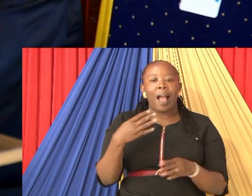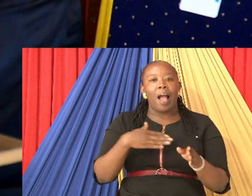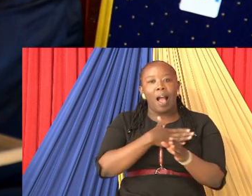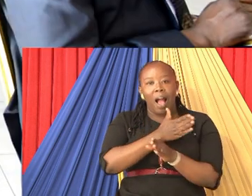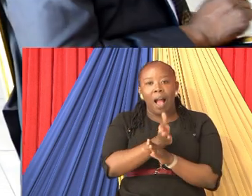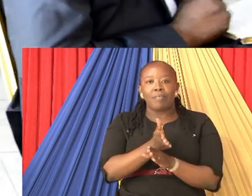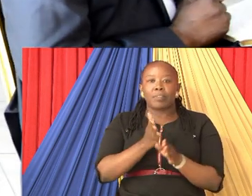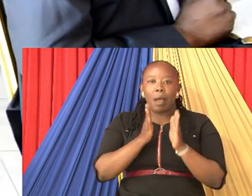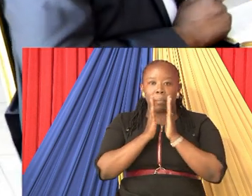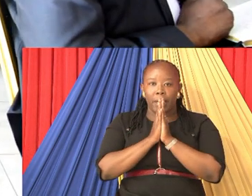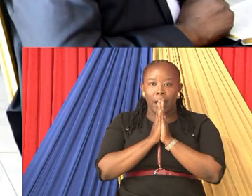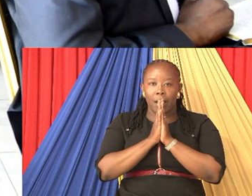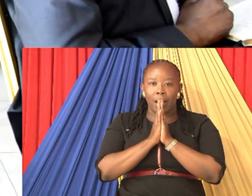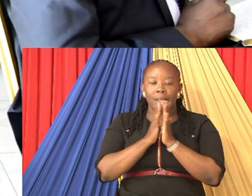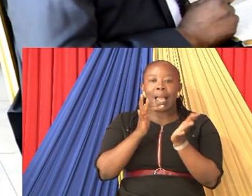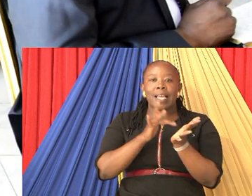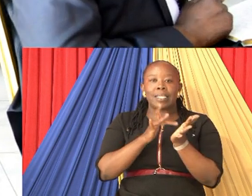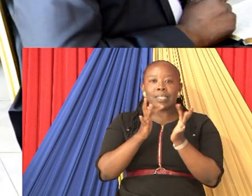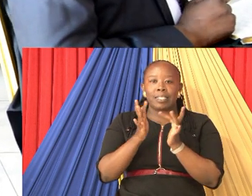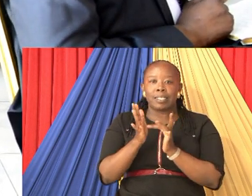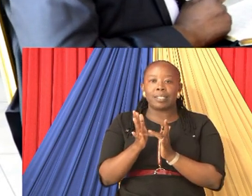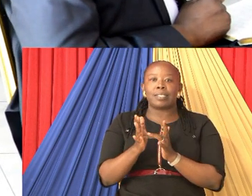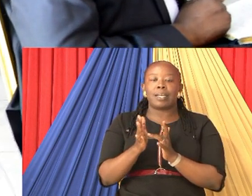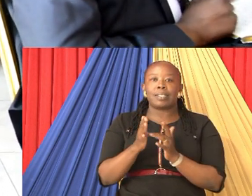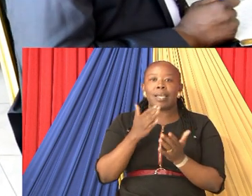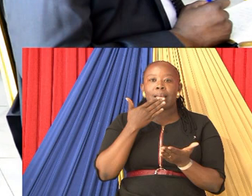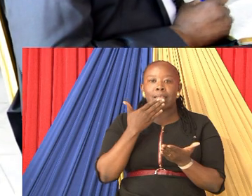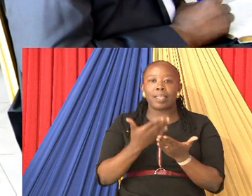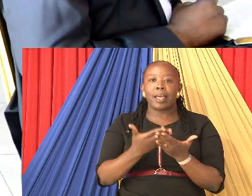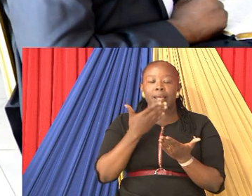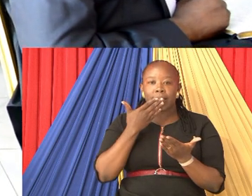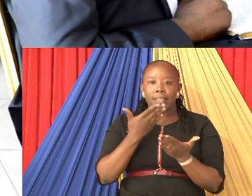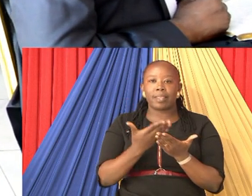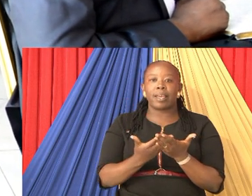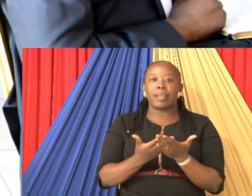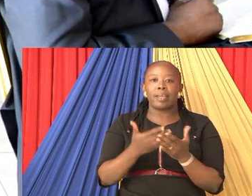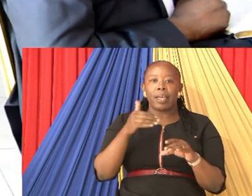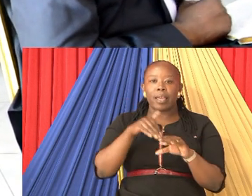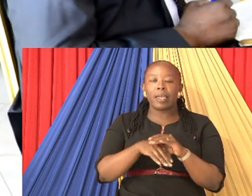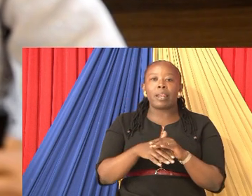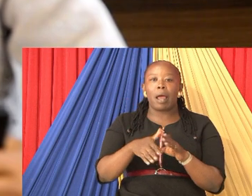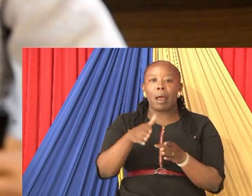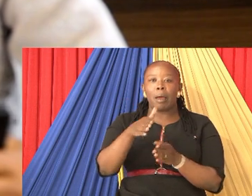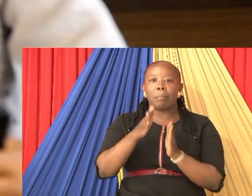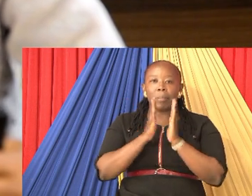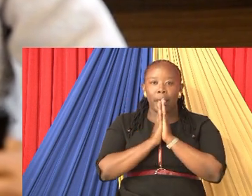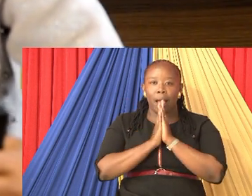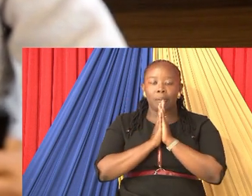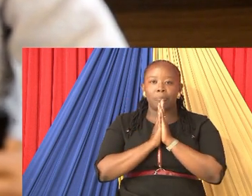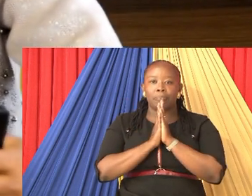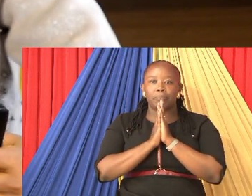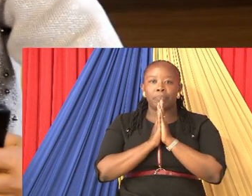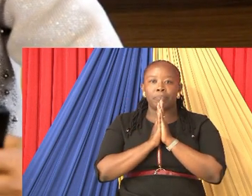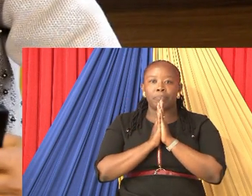nataka tuone. Jesus is giving thanks to God. Katika uchache ule, kulingana na macho ya